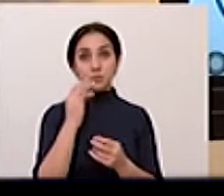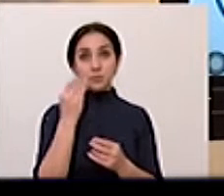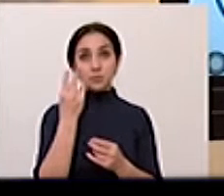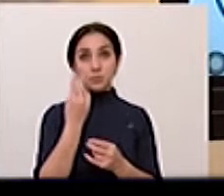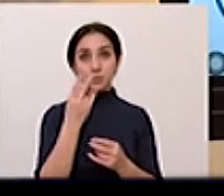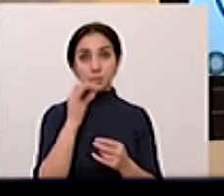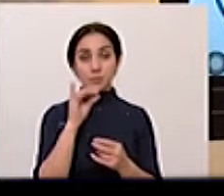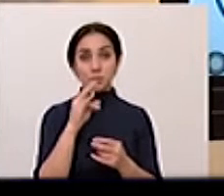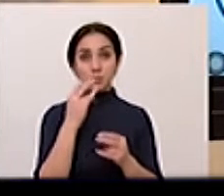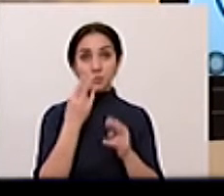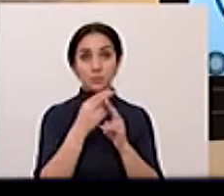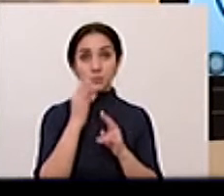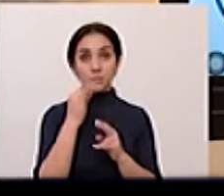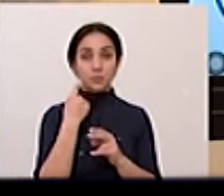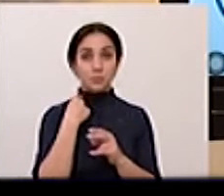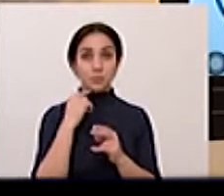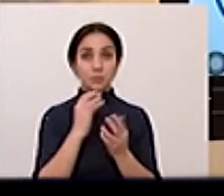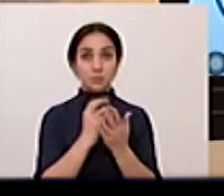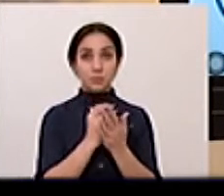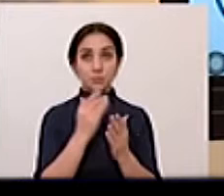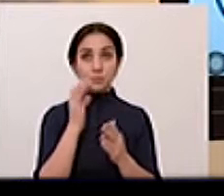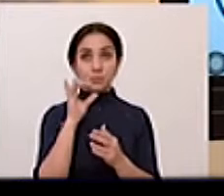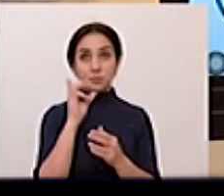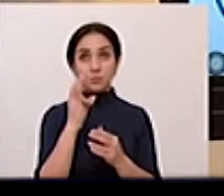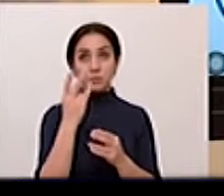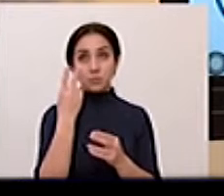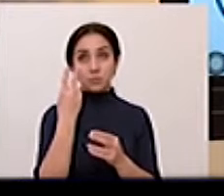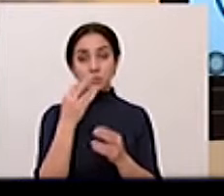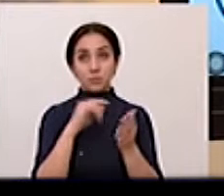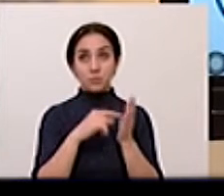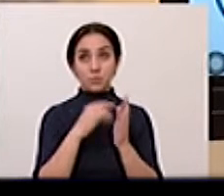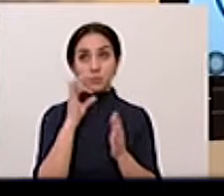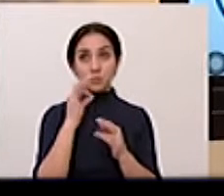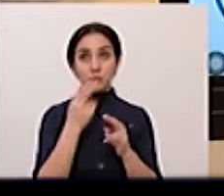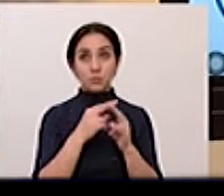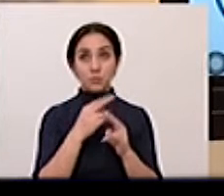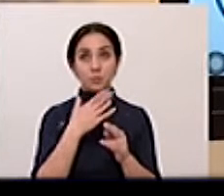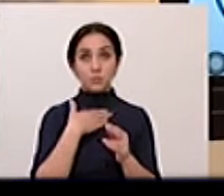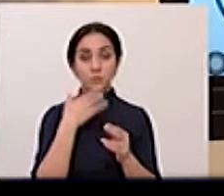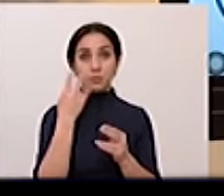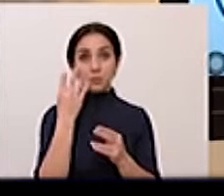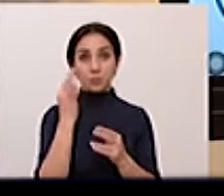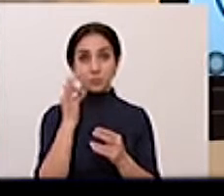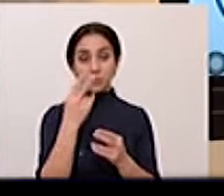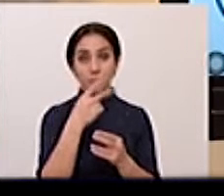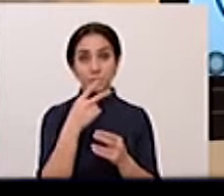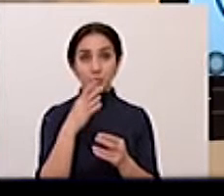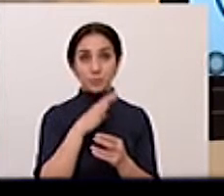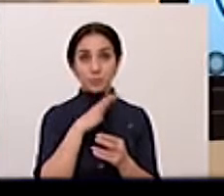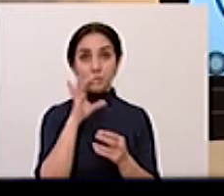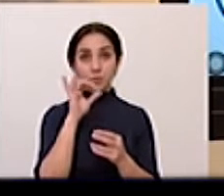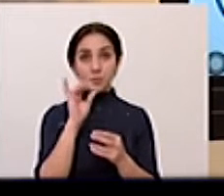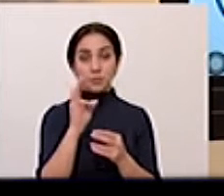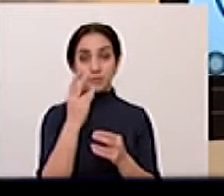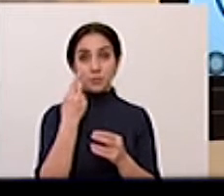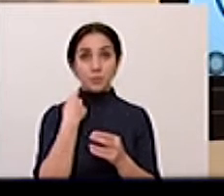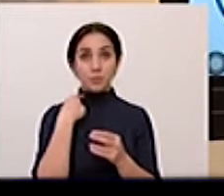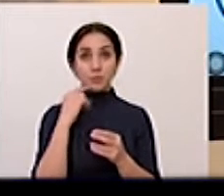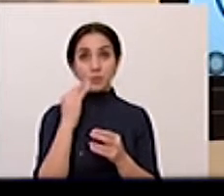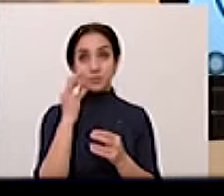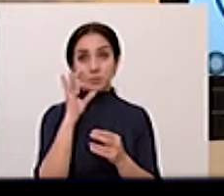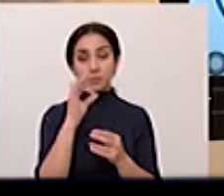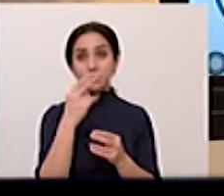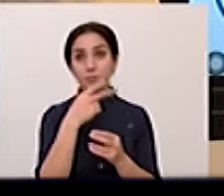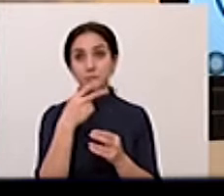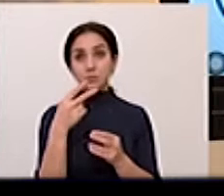da bilamiz 0 qiymatga ega, sinus 2 ko'paytiruv 0 bizda 0 ga teng bo'lib, sinus 0 da qiymat 0 ga